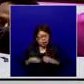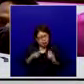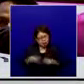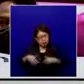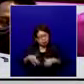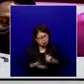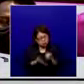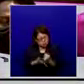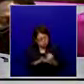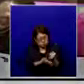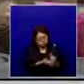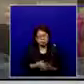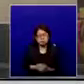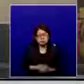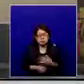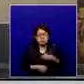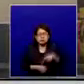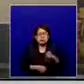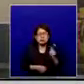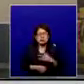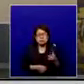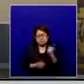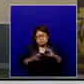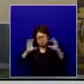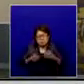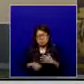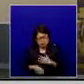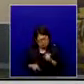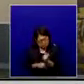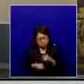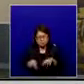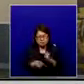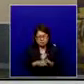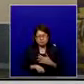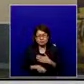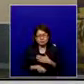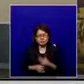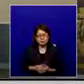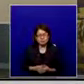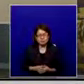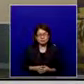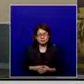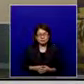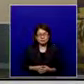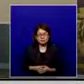แม่อยากให้เพื่อไทยกลับไปเป็นรัฐบาลจะทำเรื่องนี้ให้ดูเลย